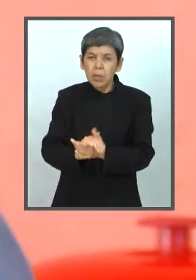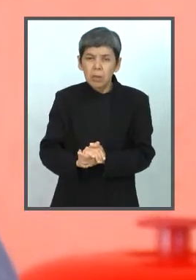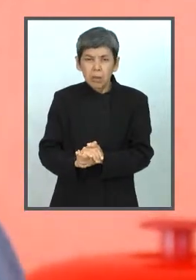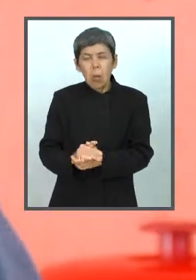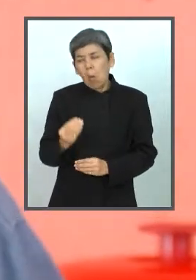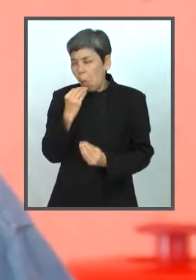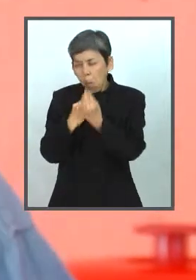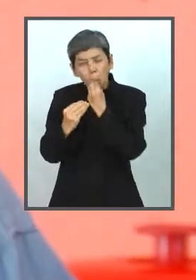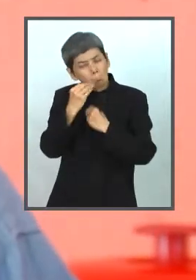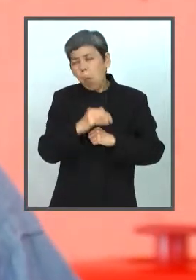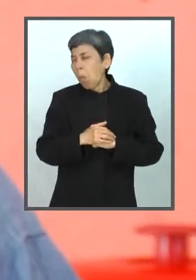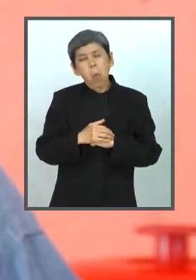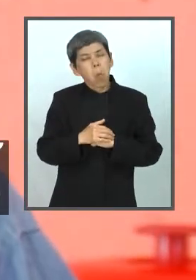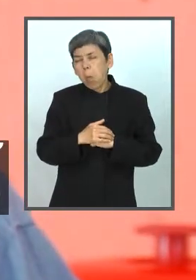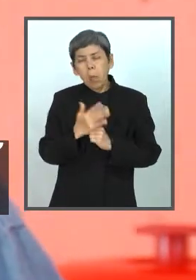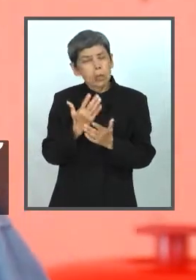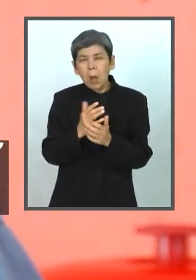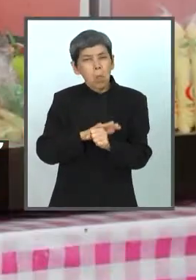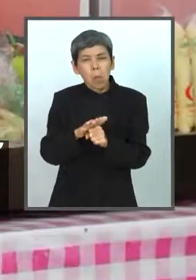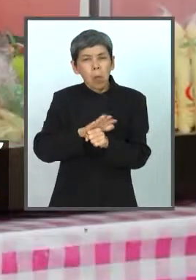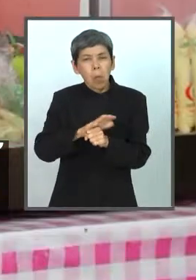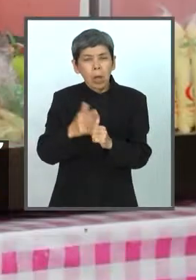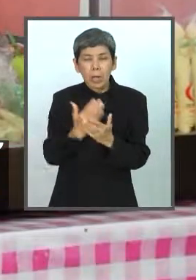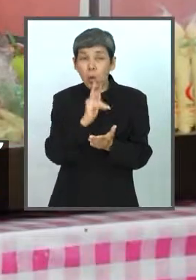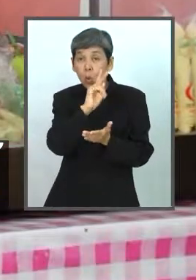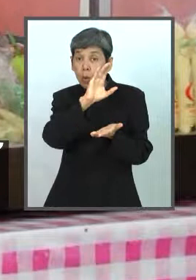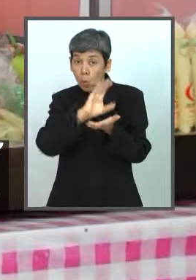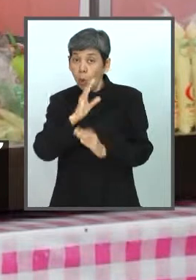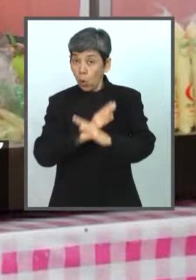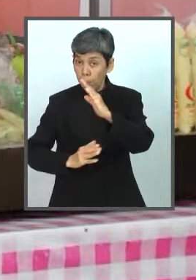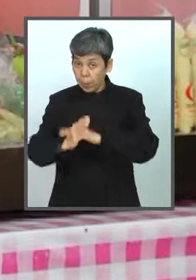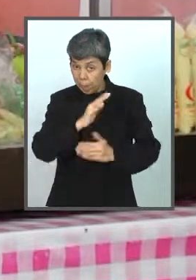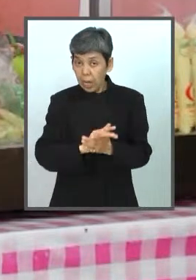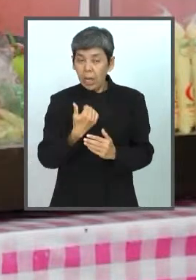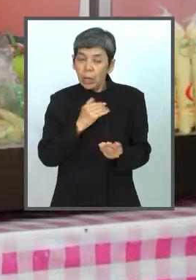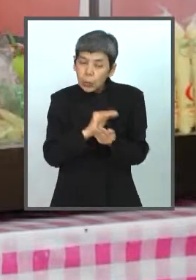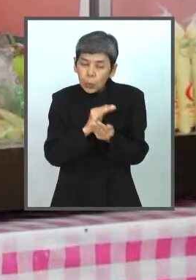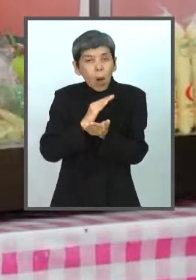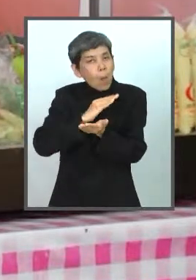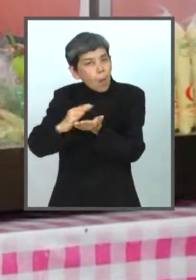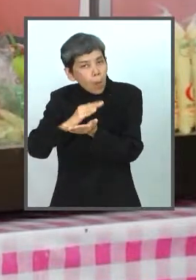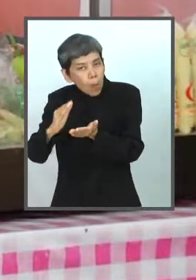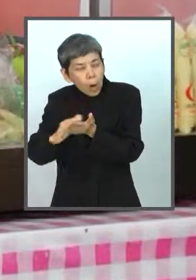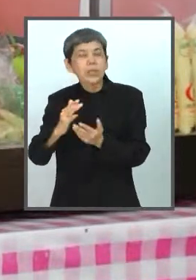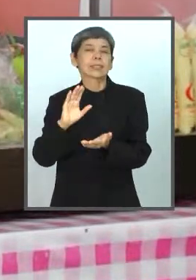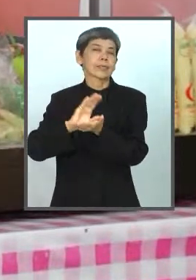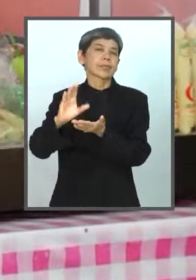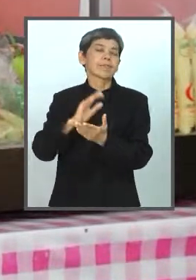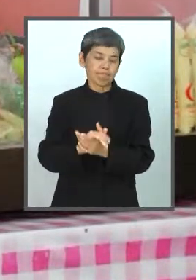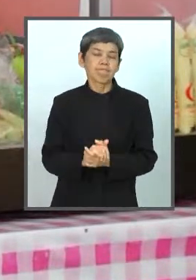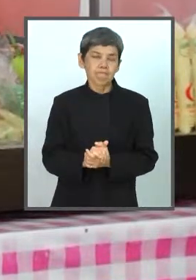ะว่าเขากินเก่งอย่างนี้เราไม่พอกันแล้วเราก็กู้ของเงินคุณพิการมาทางนี้แล้วก็ไหนจะเก็บไว้ผ่อนคุณพิการ